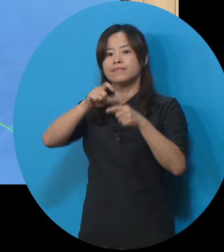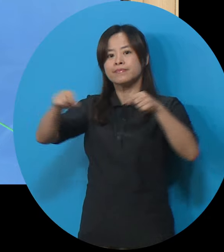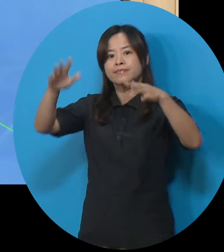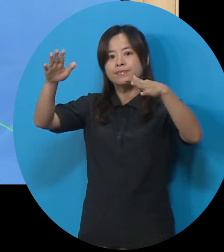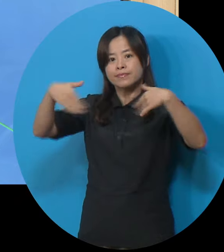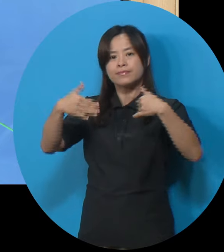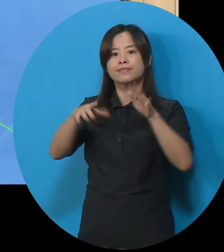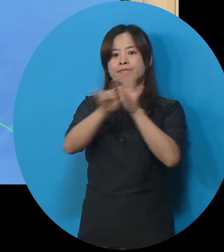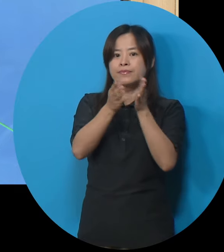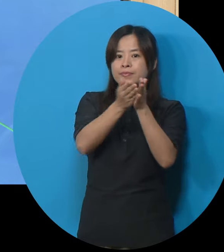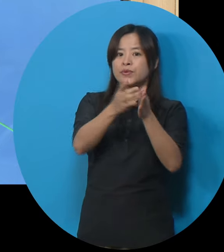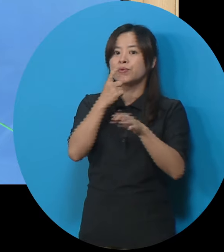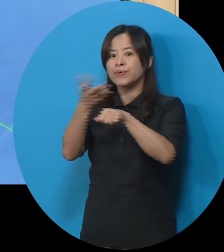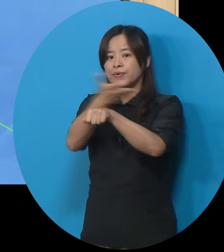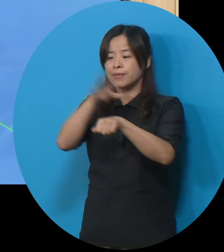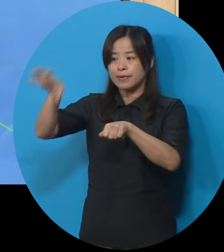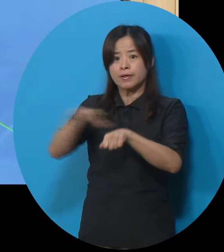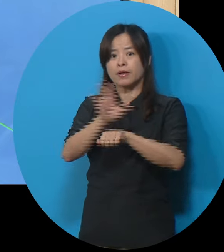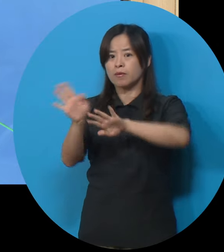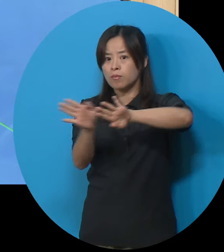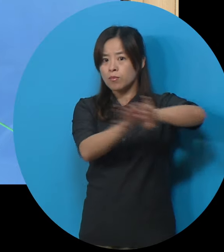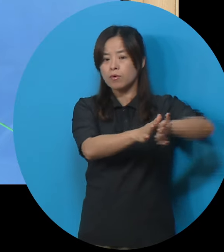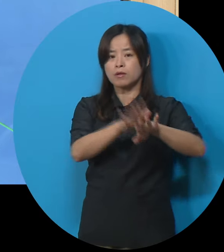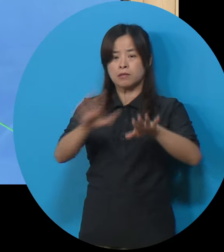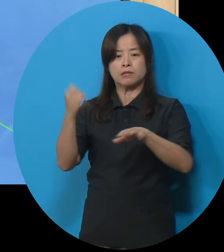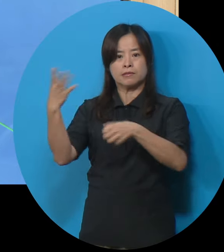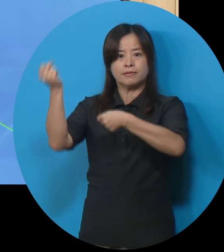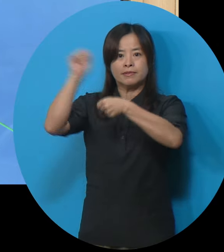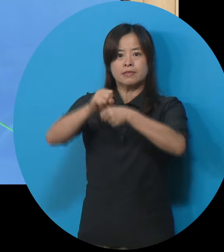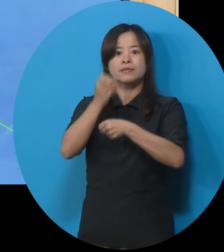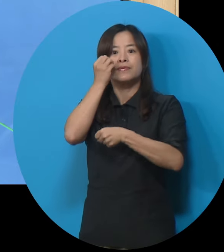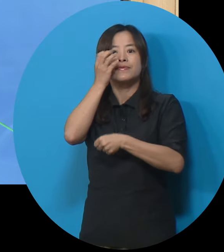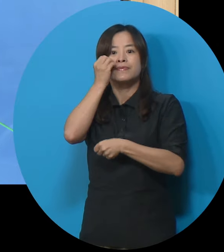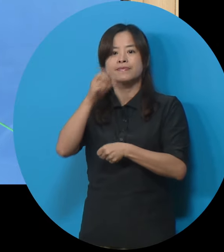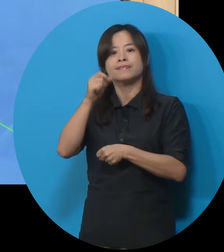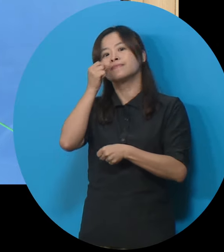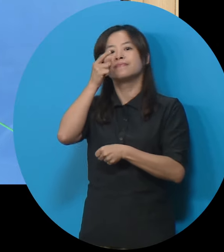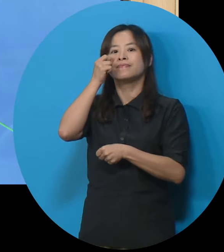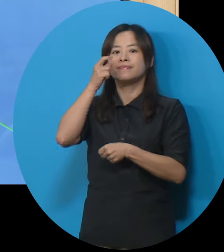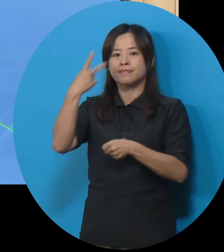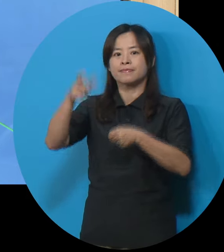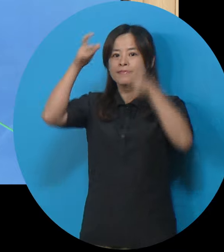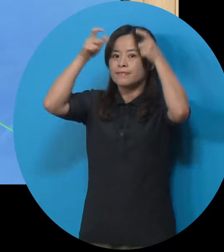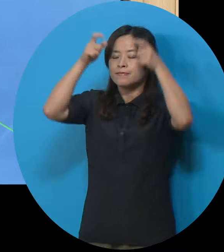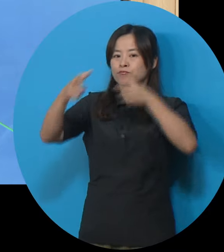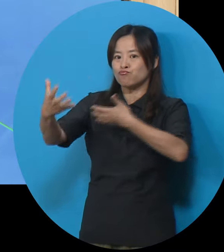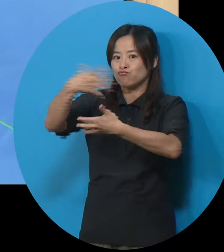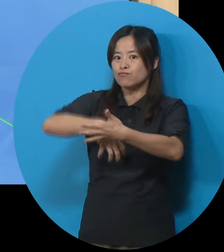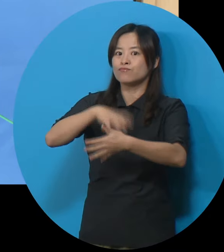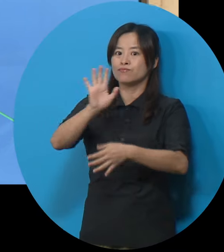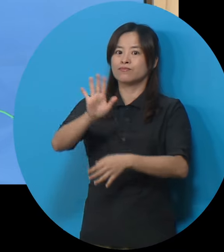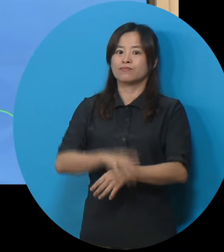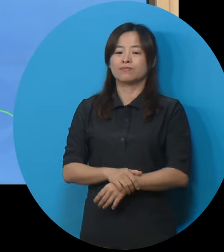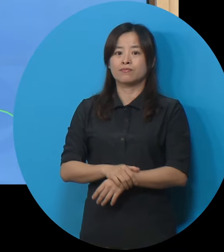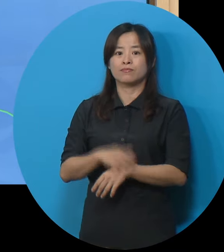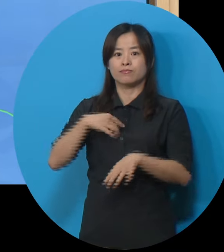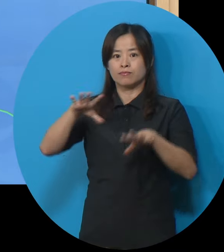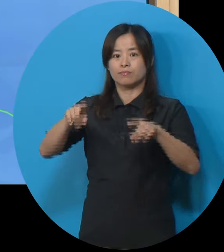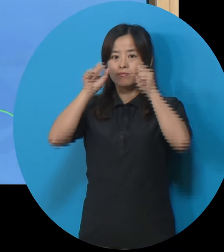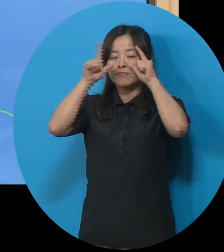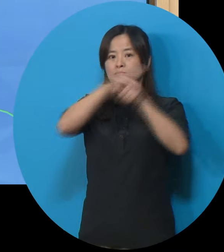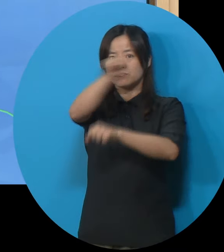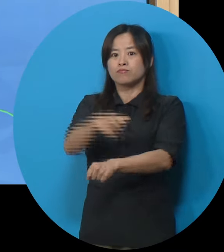春半岛 蓝宇 绿岛之外这一报新增加了花莲 台南以及高雄地区首先我们